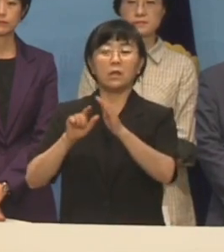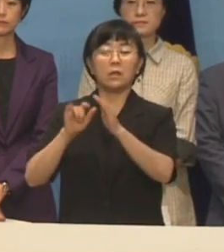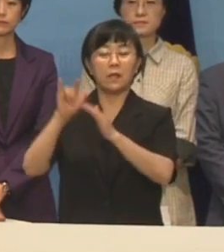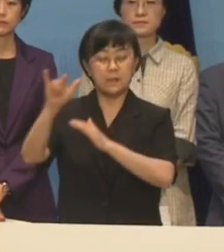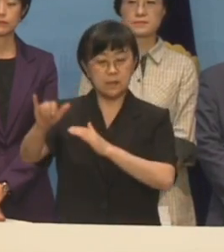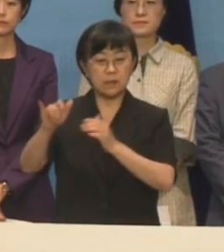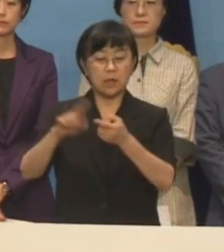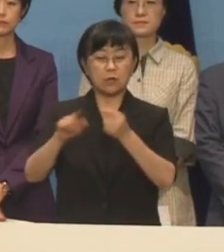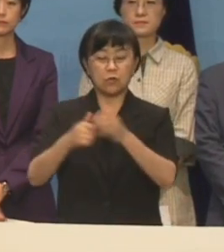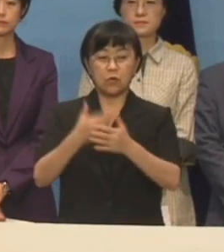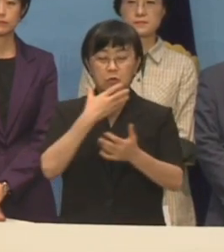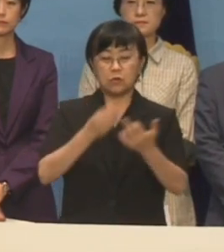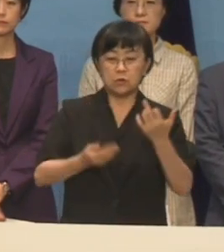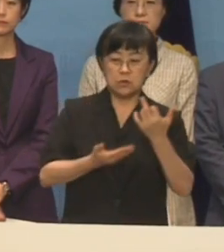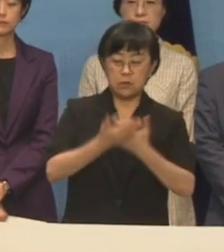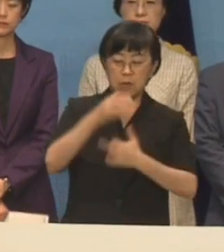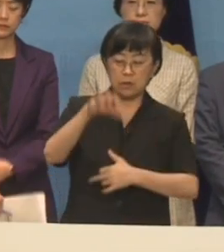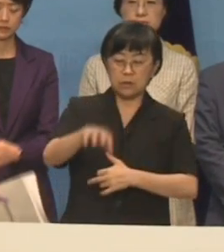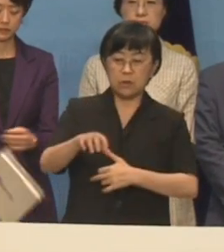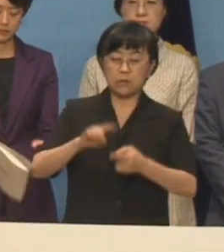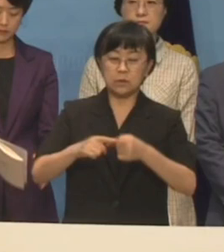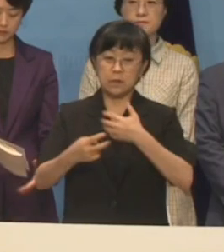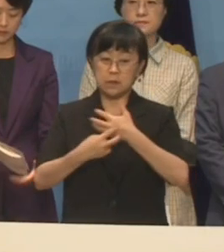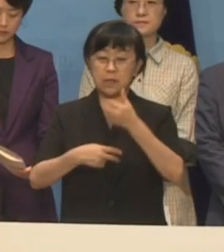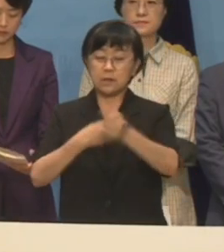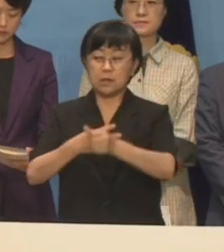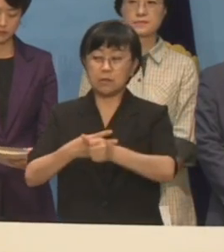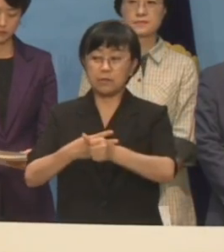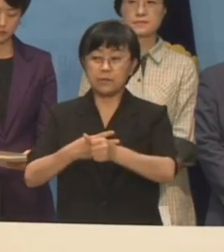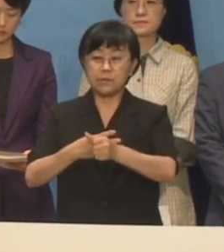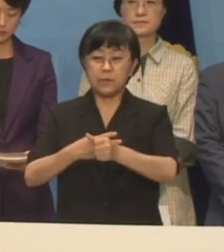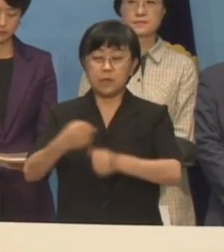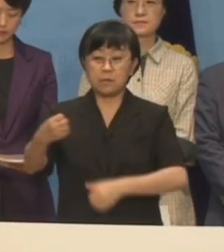일본의 후쿠시마 진료소 그 원장님 의사신데